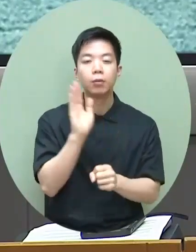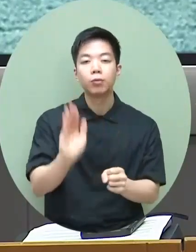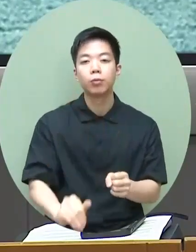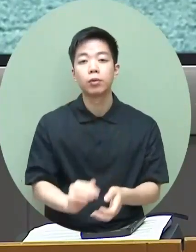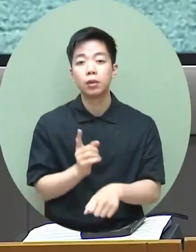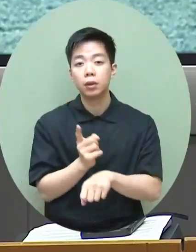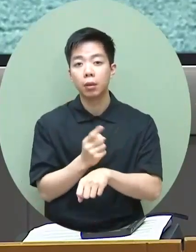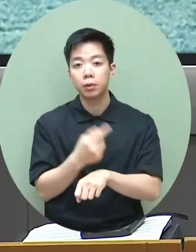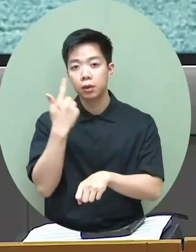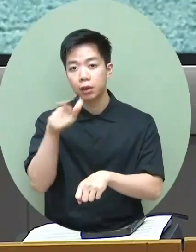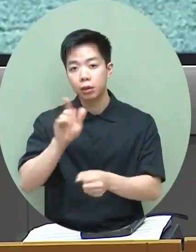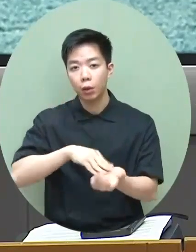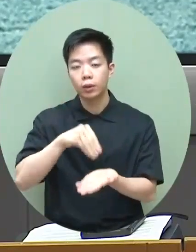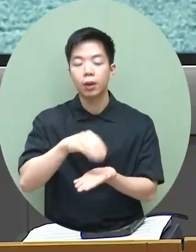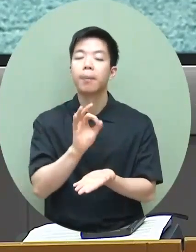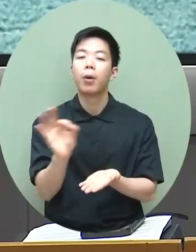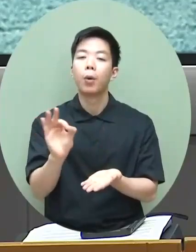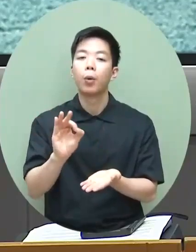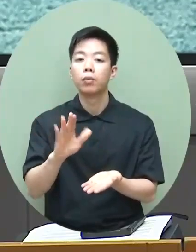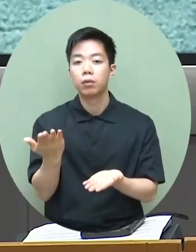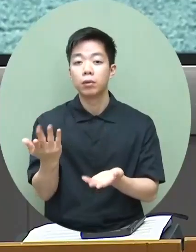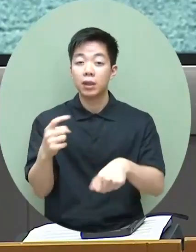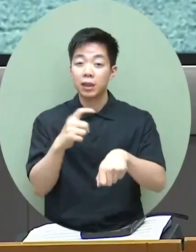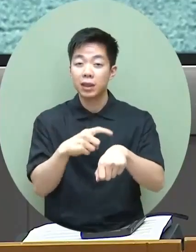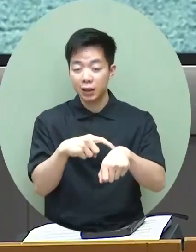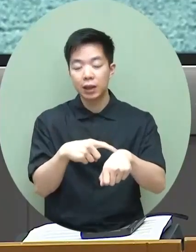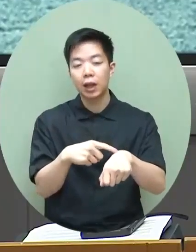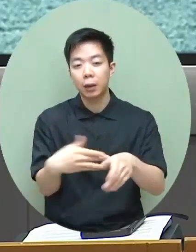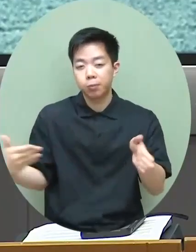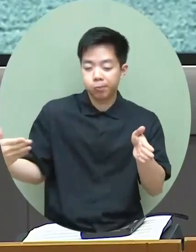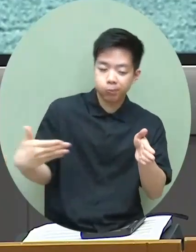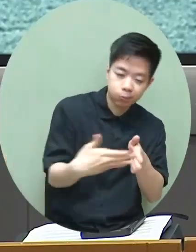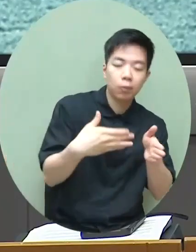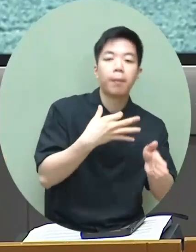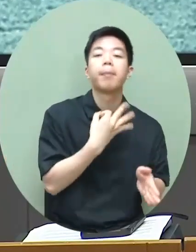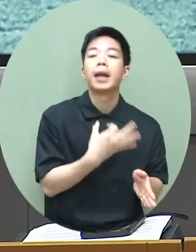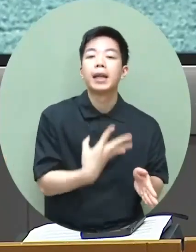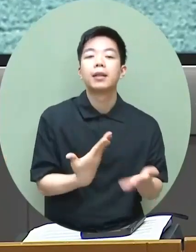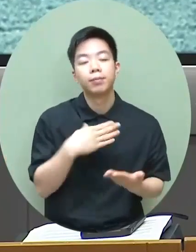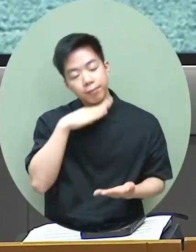未過曬啲時間啦。咁另外一題係咩？